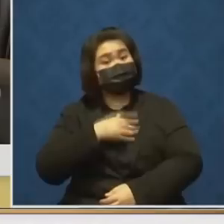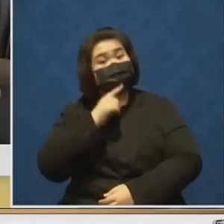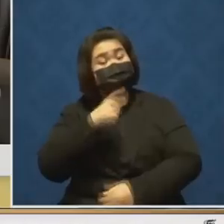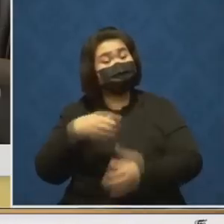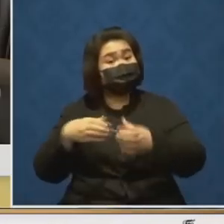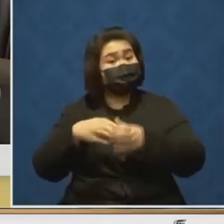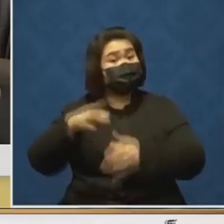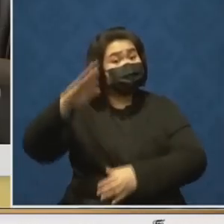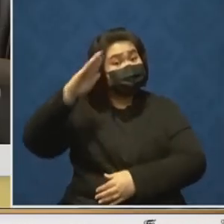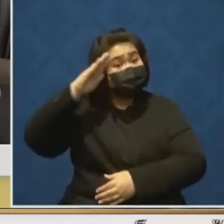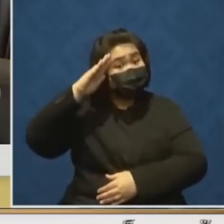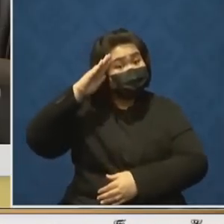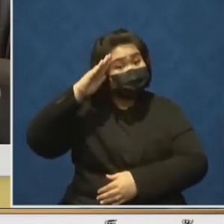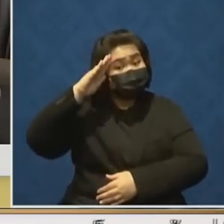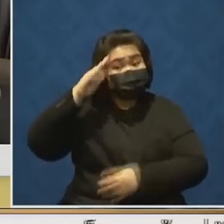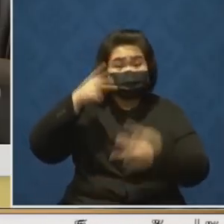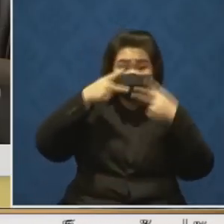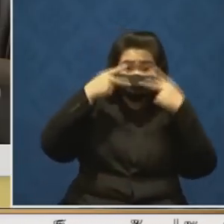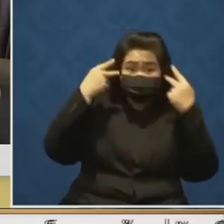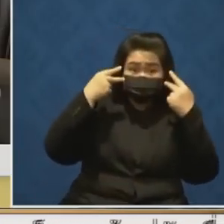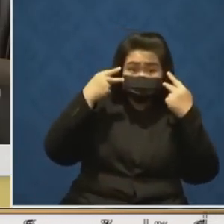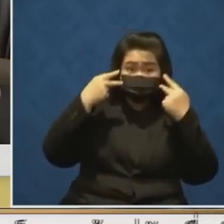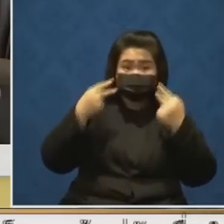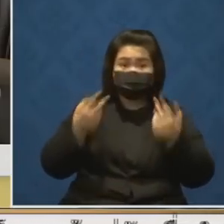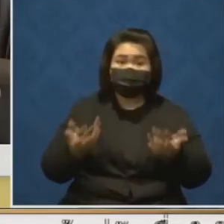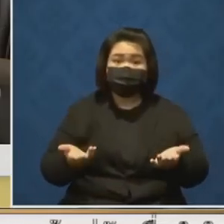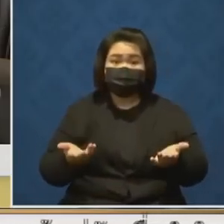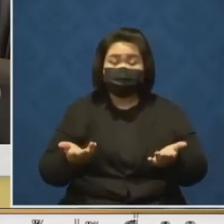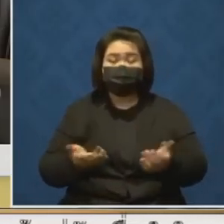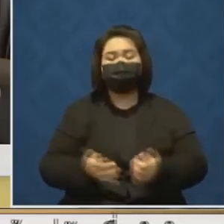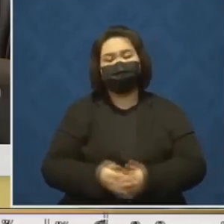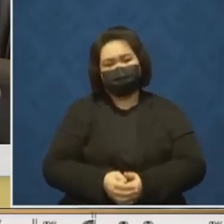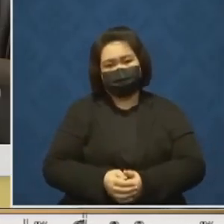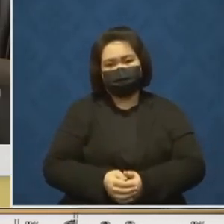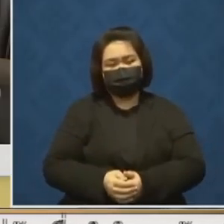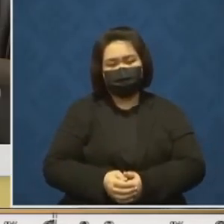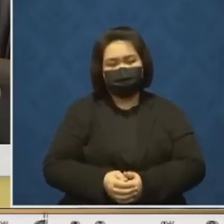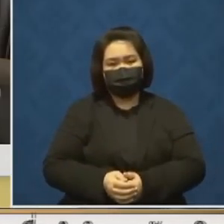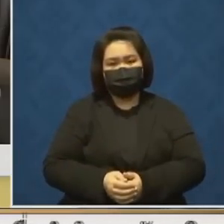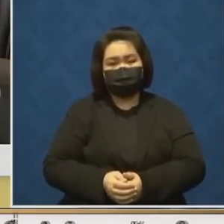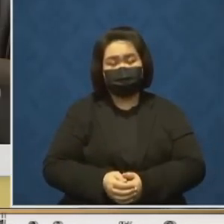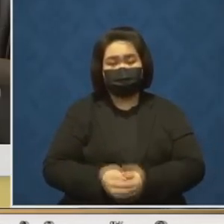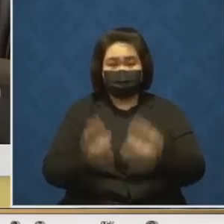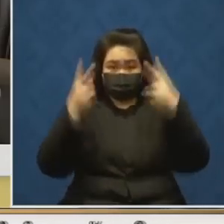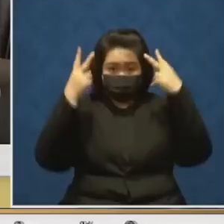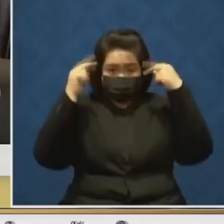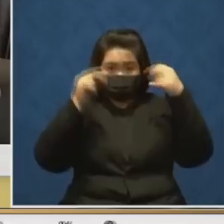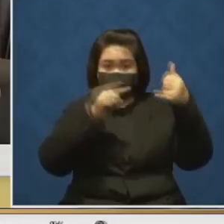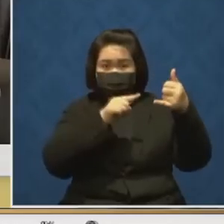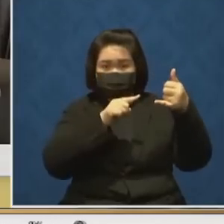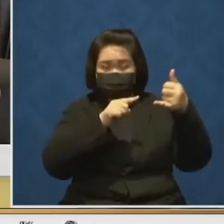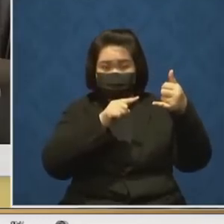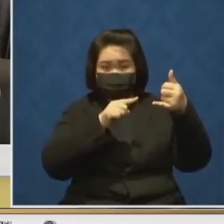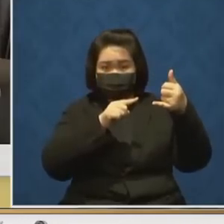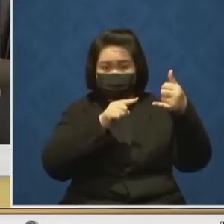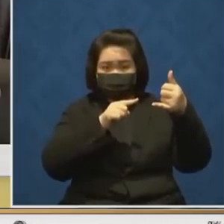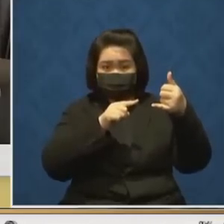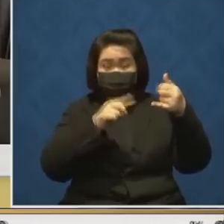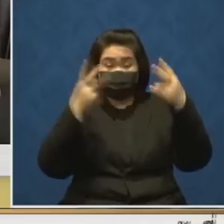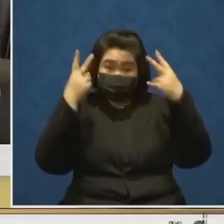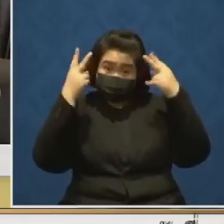กองทัพ หรอ กองโจนดีค่ะตกลงแล้วพồนเอกประยุทธอาจจ ทันเป็ร